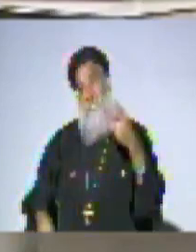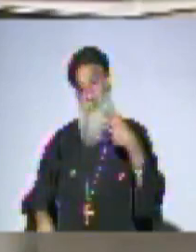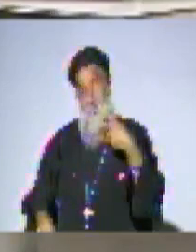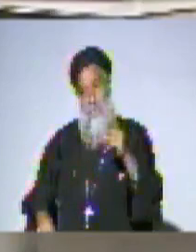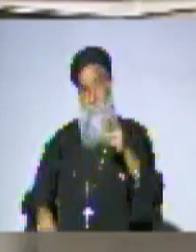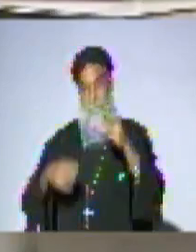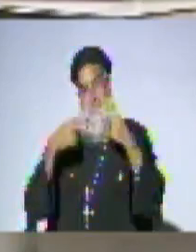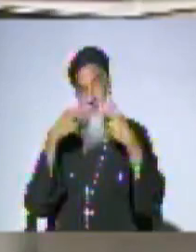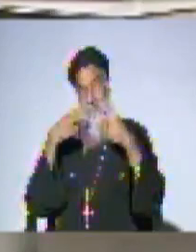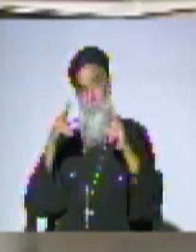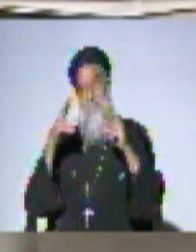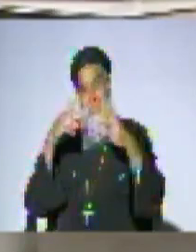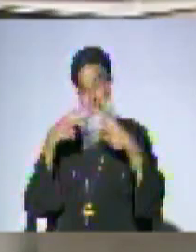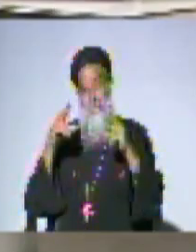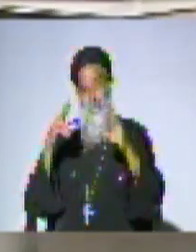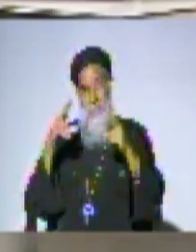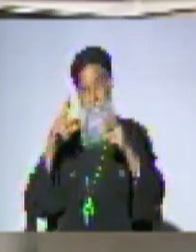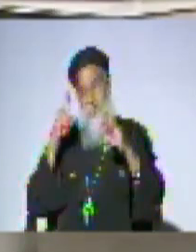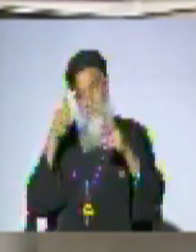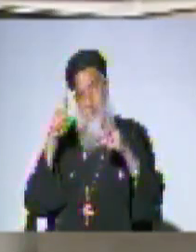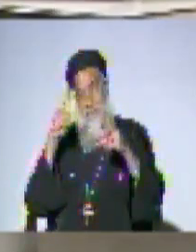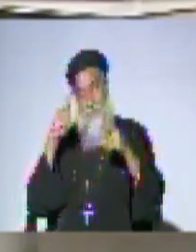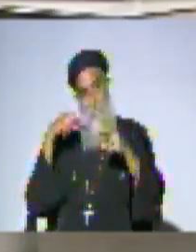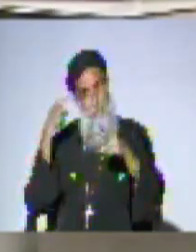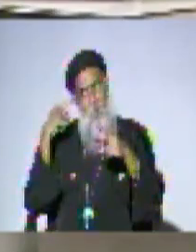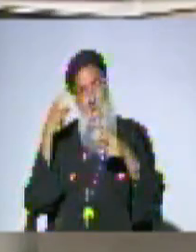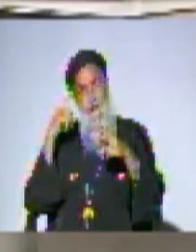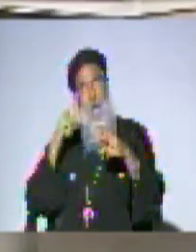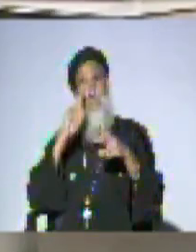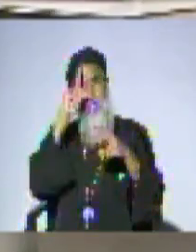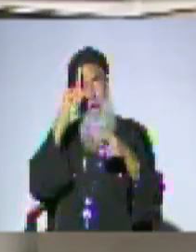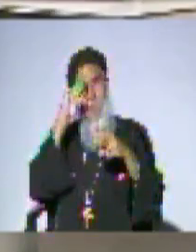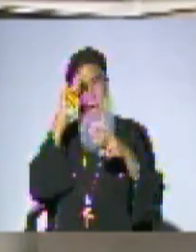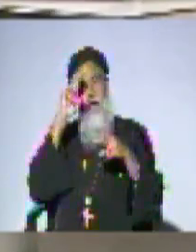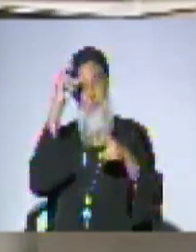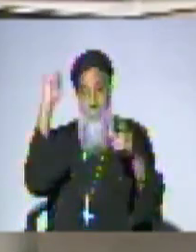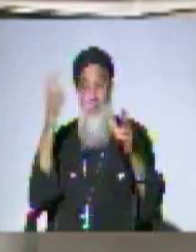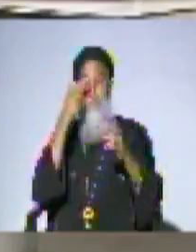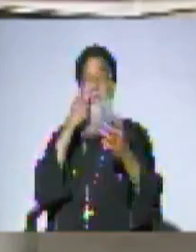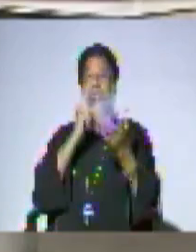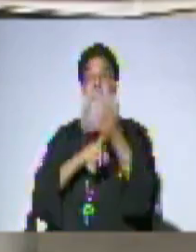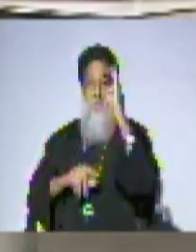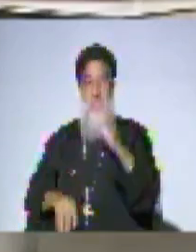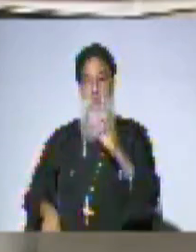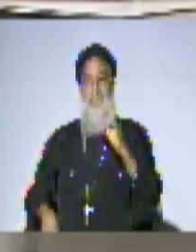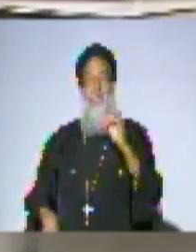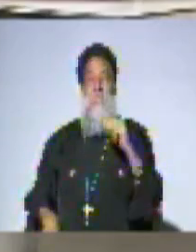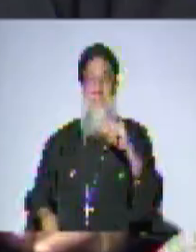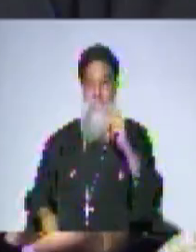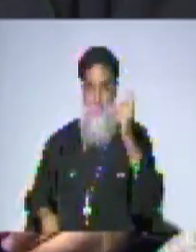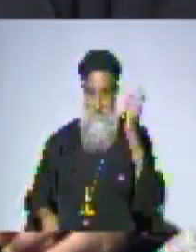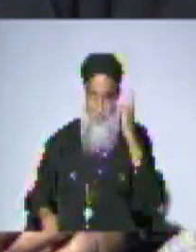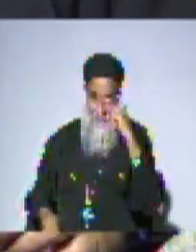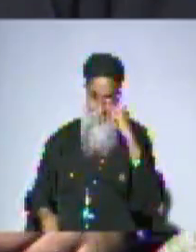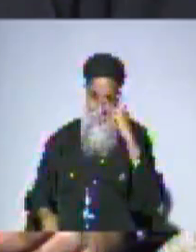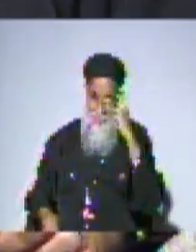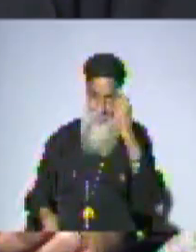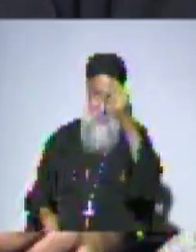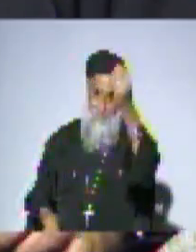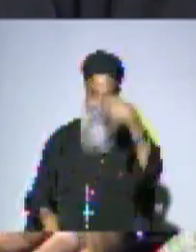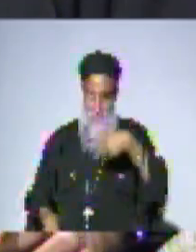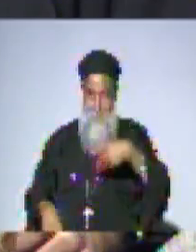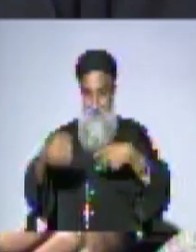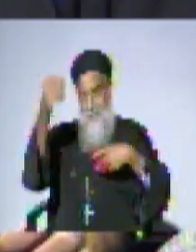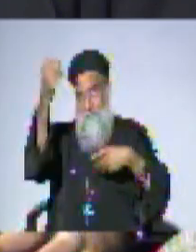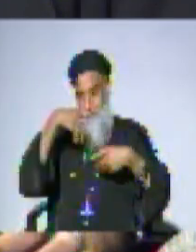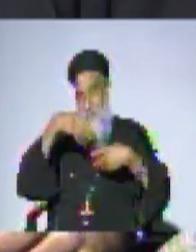فاستجابته بتحول الأمنية إلى حقيقة، واستجابة حقيقية يعني. أعطينا قوة لهذه الخدمة،